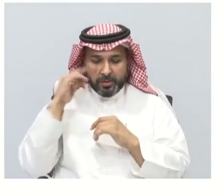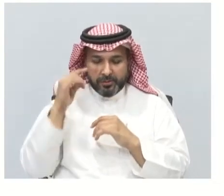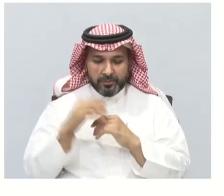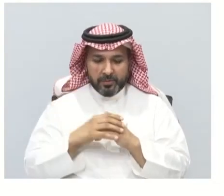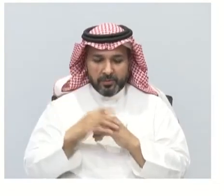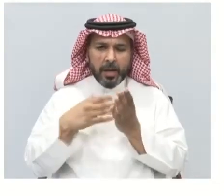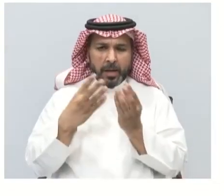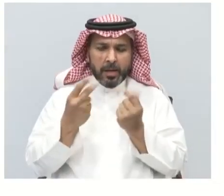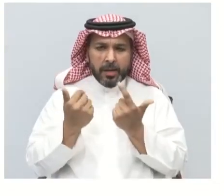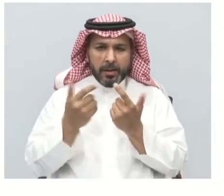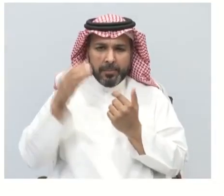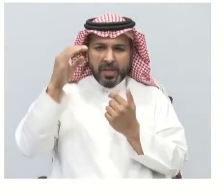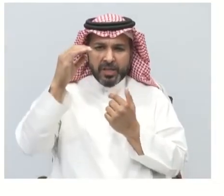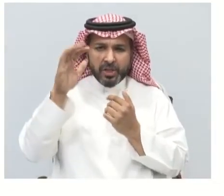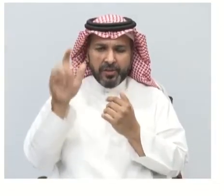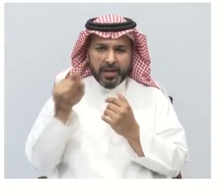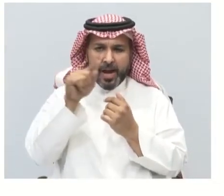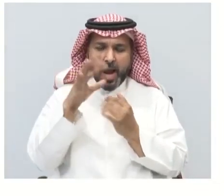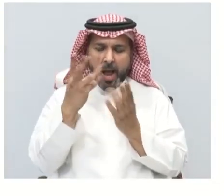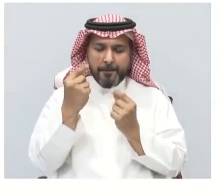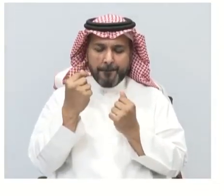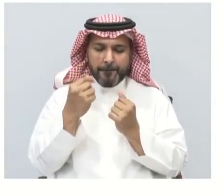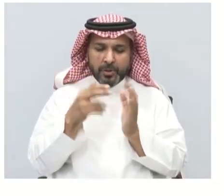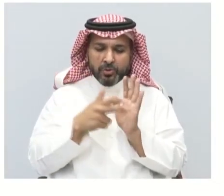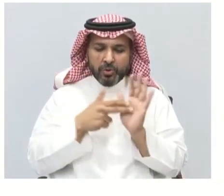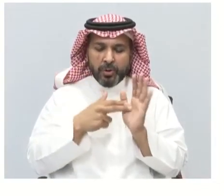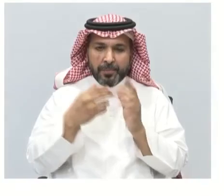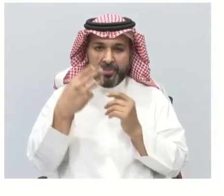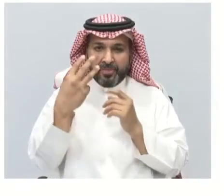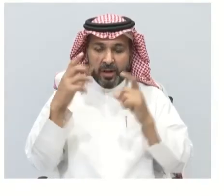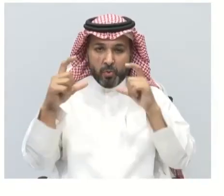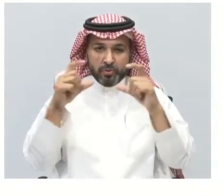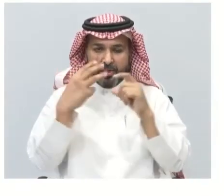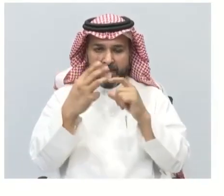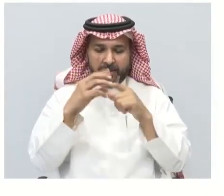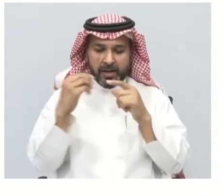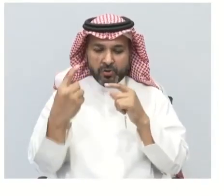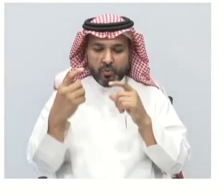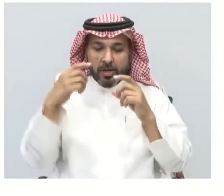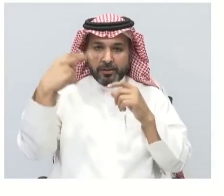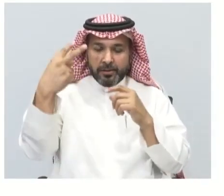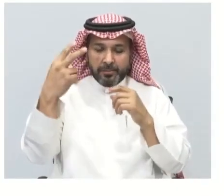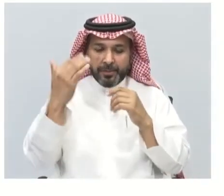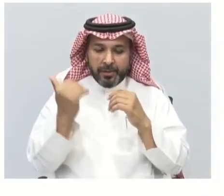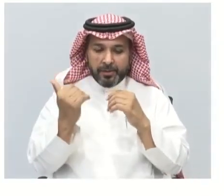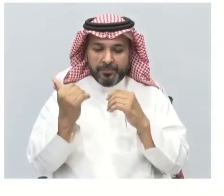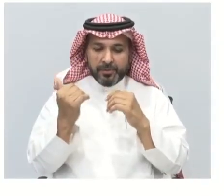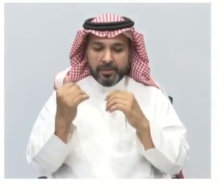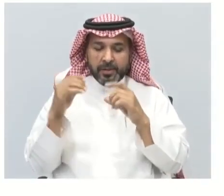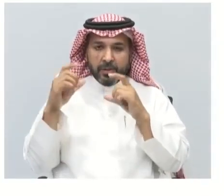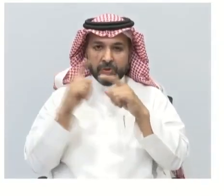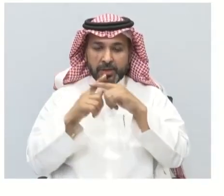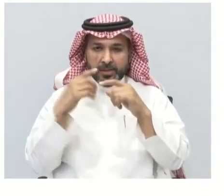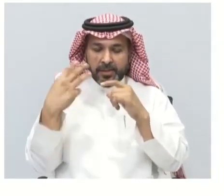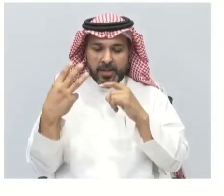النس او المسافه يساوي 3 نا 1 الكل تربيع ئ 3 نا 7 الكل تربيع بتكون عندي قيمه الدي يساوي